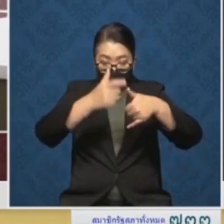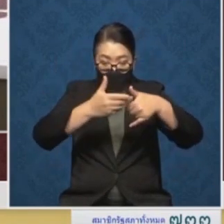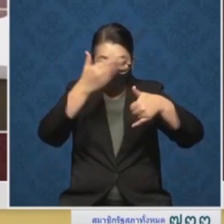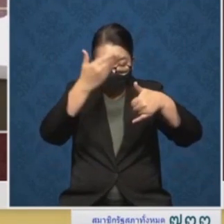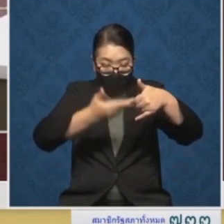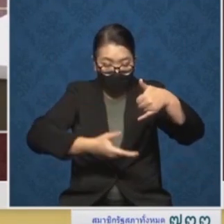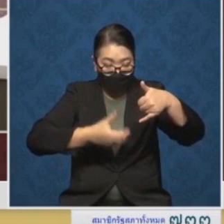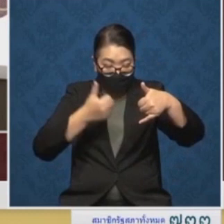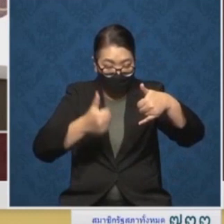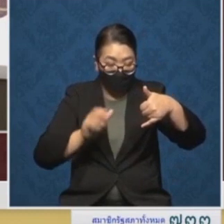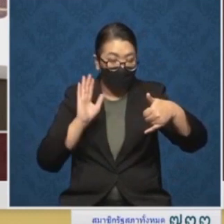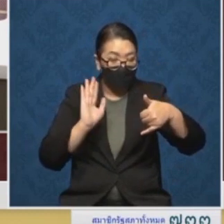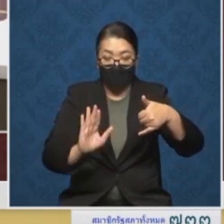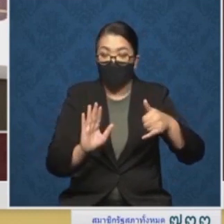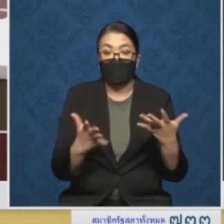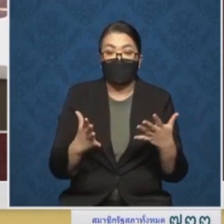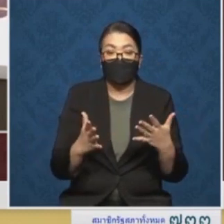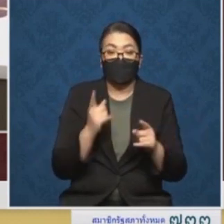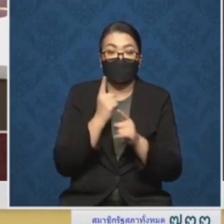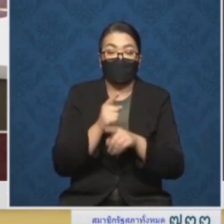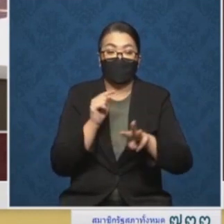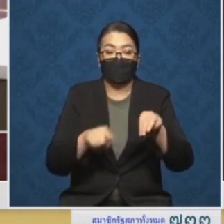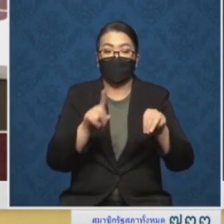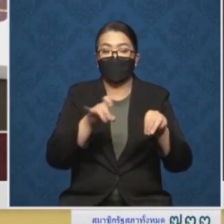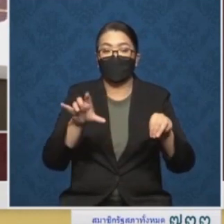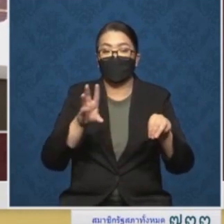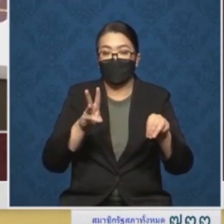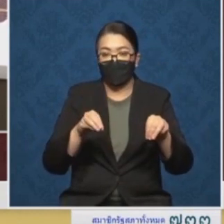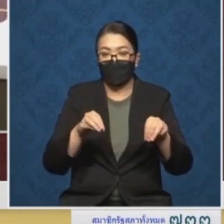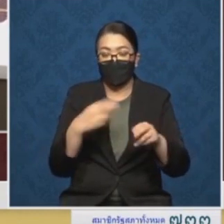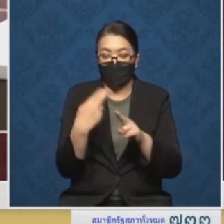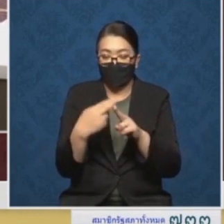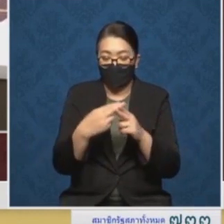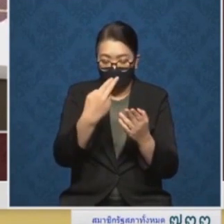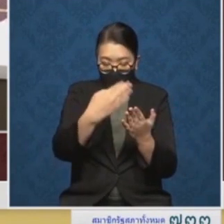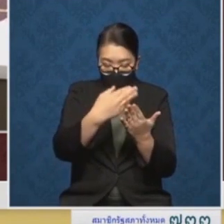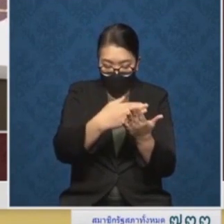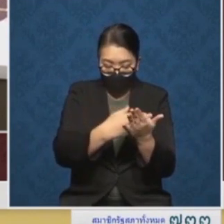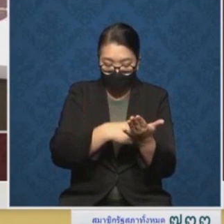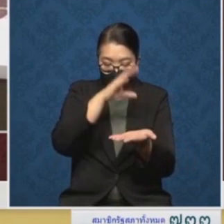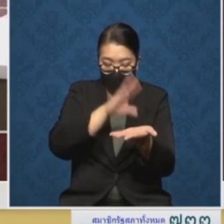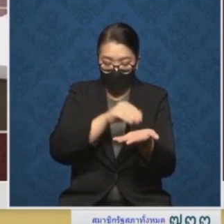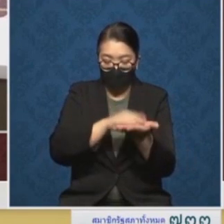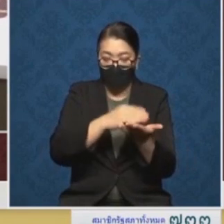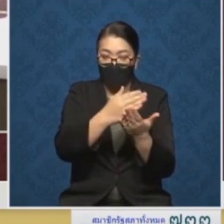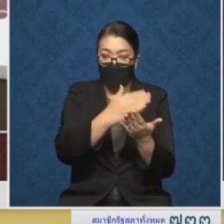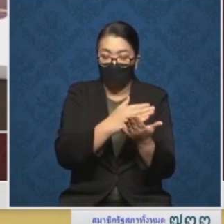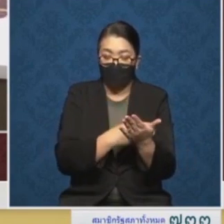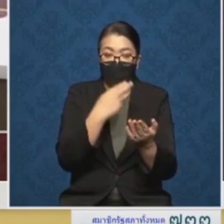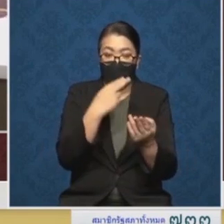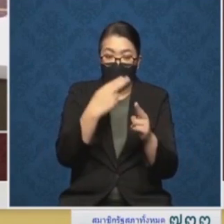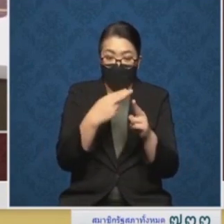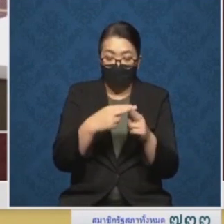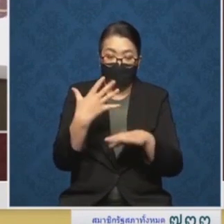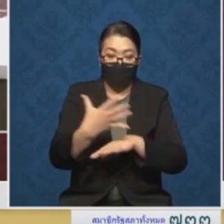ต้องห้ามตามมาตรา160และเป็นผู้ที่มีชื่ออยู่ในบัญชีรายชื่อที่พรรคการเมืองได้แจ้งไว้ตามมาต